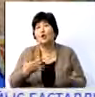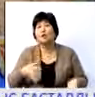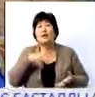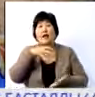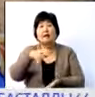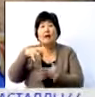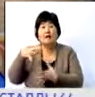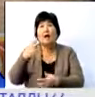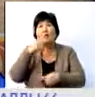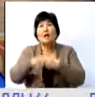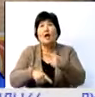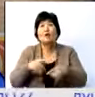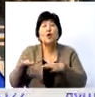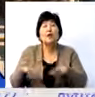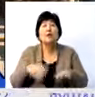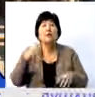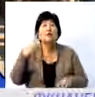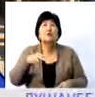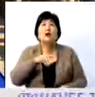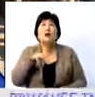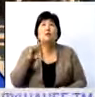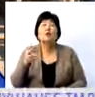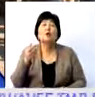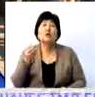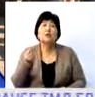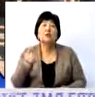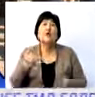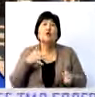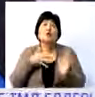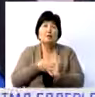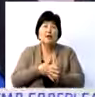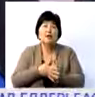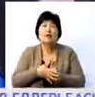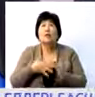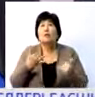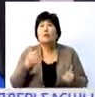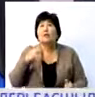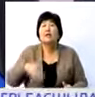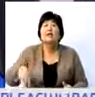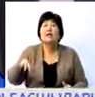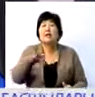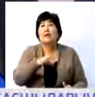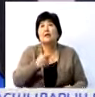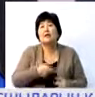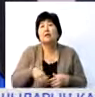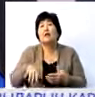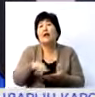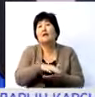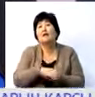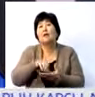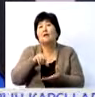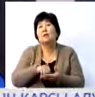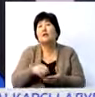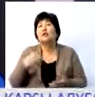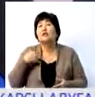таратылды. Дәстүрге айналған шараға 20 миллион теңге көлемінде қаражат жұмсалды. Бұл елдің ауызбіршілігі мен ынтымағының белгісі,